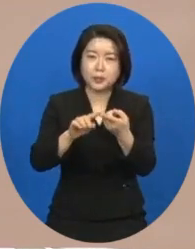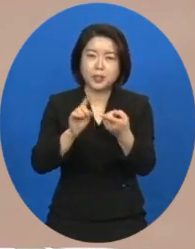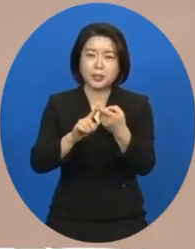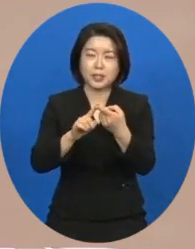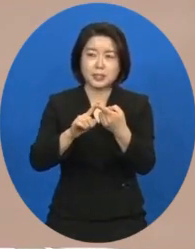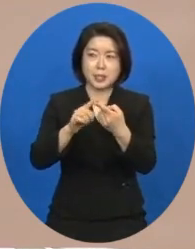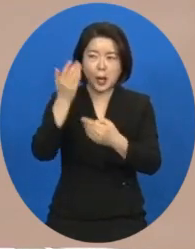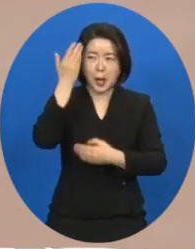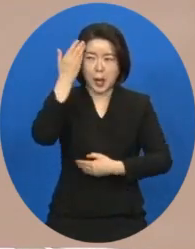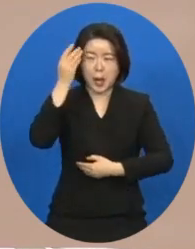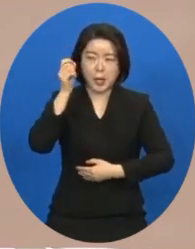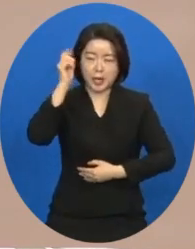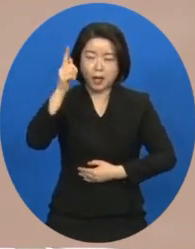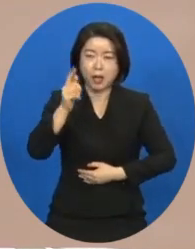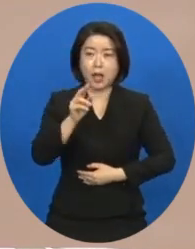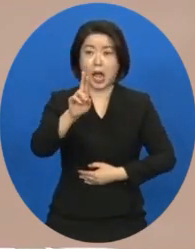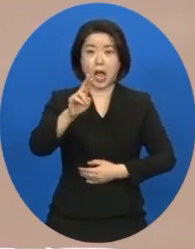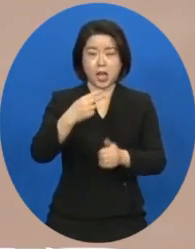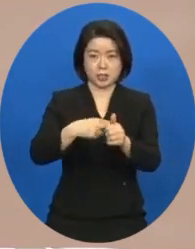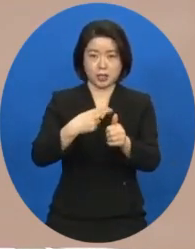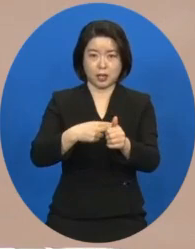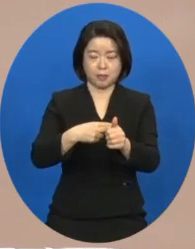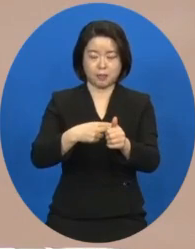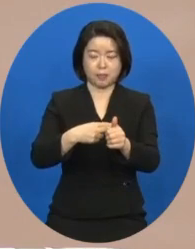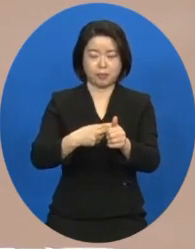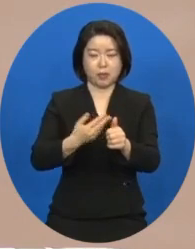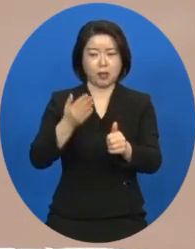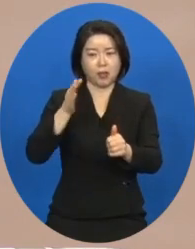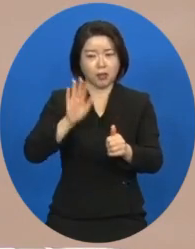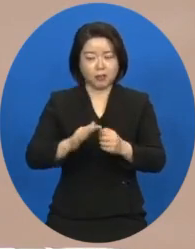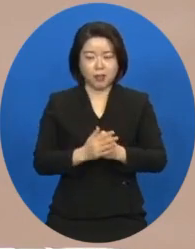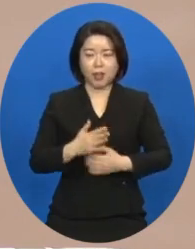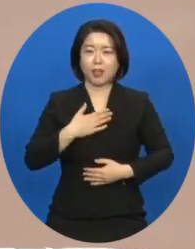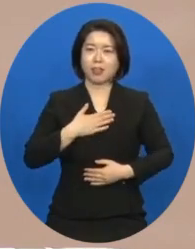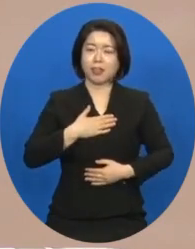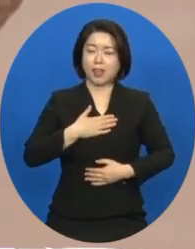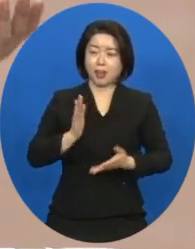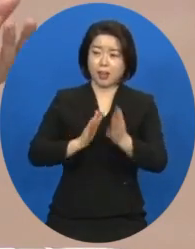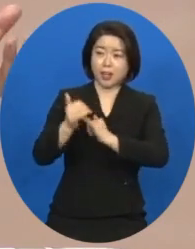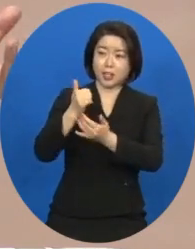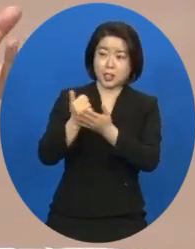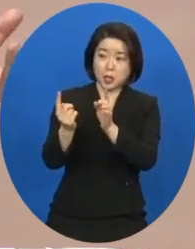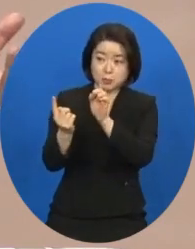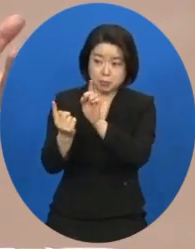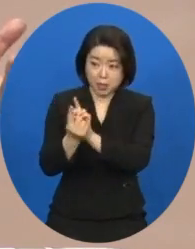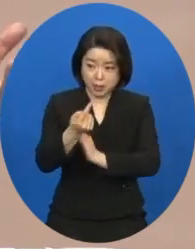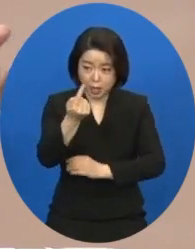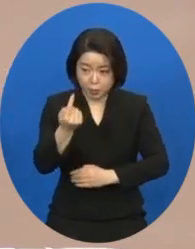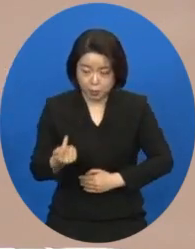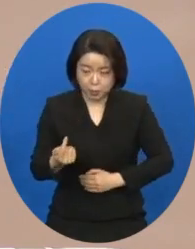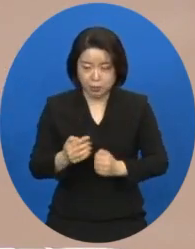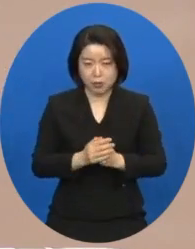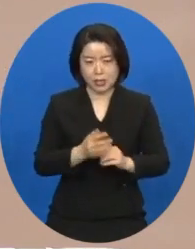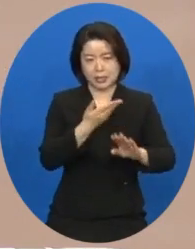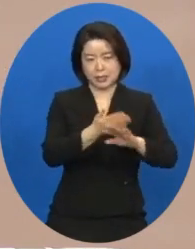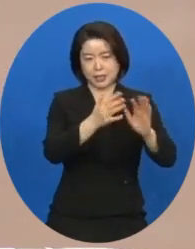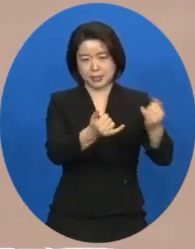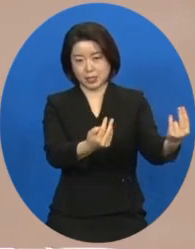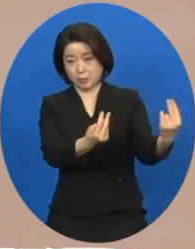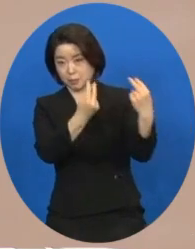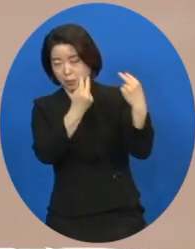아는 랍비인데 자기가 예수님을 찾아오는 것을 다른 사람이 보는 것은 조금